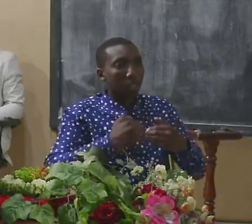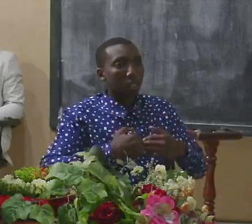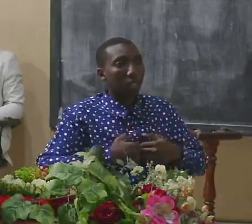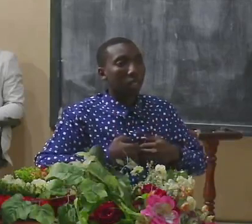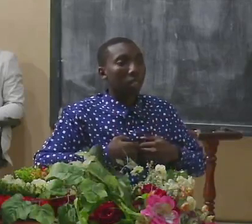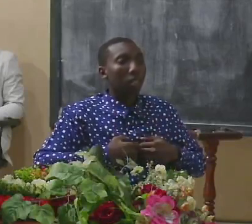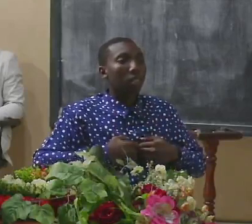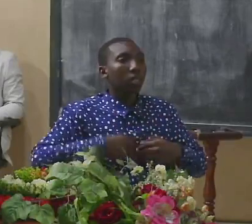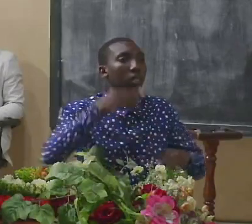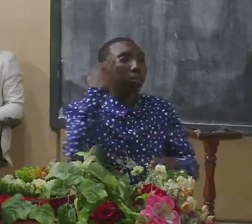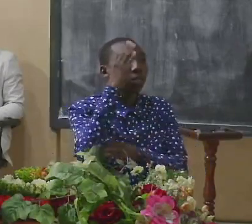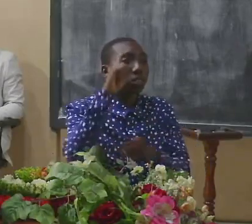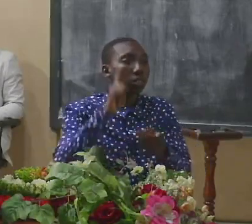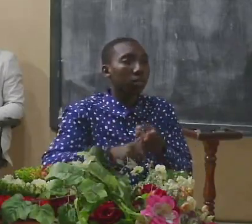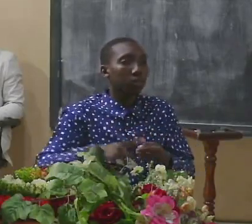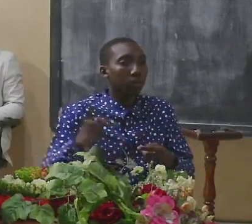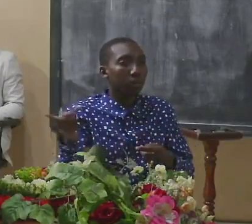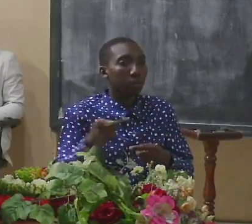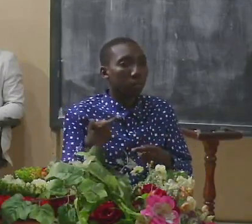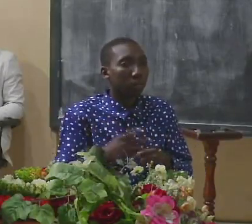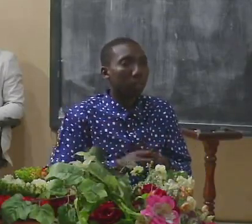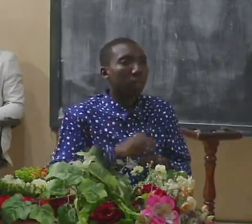Le mardi, il a prêché à Keshero.